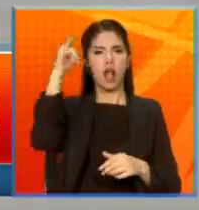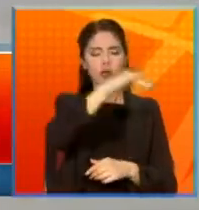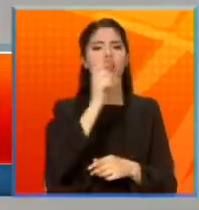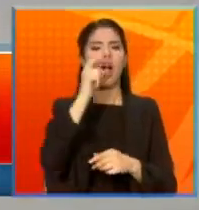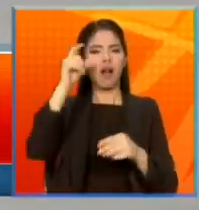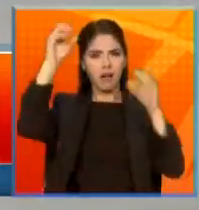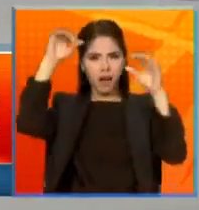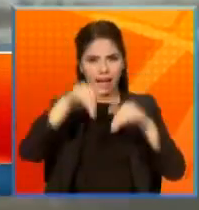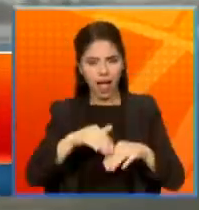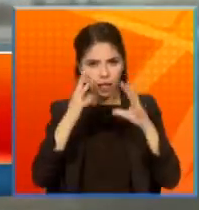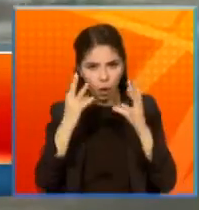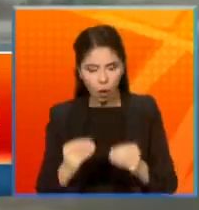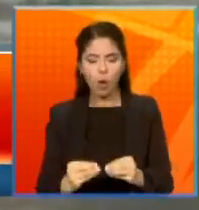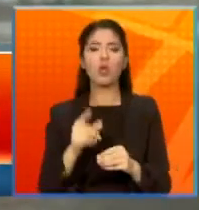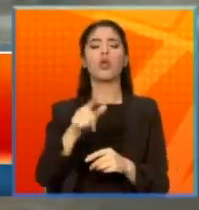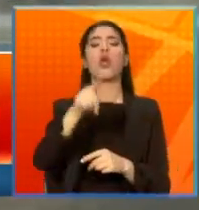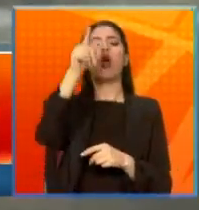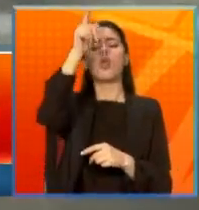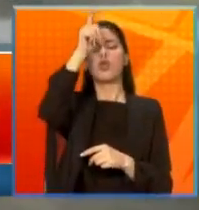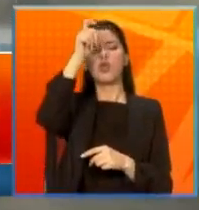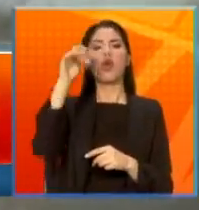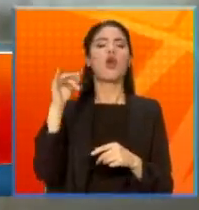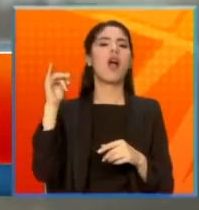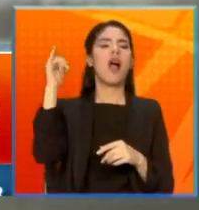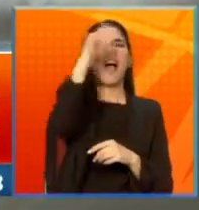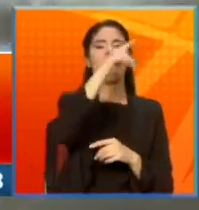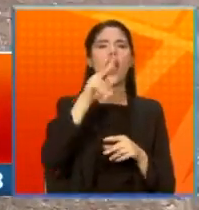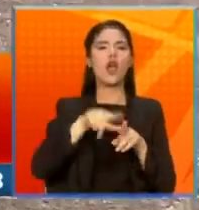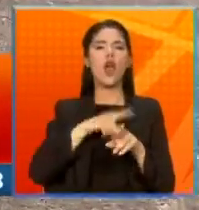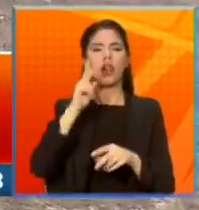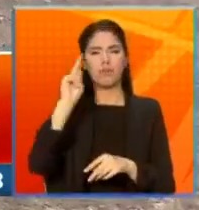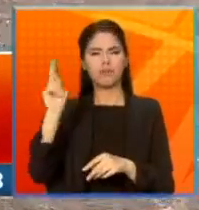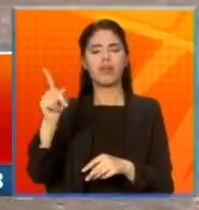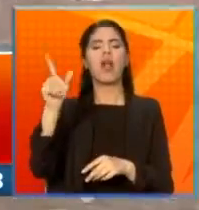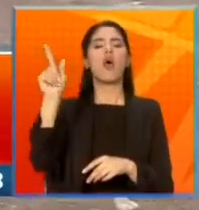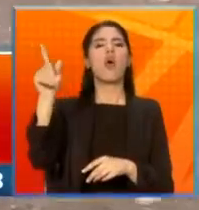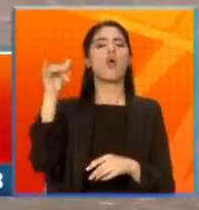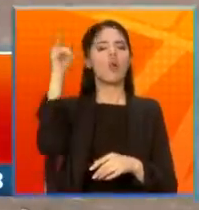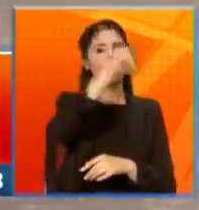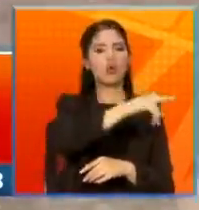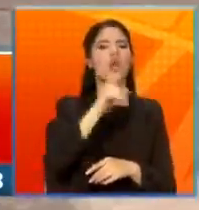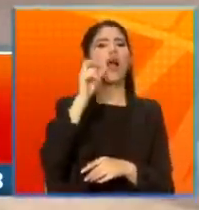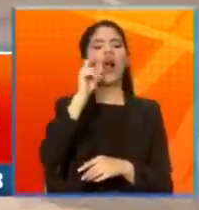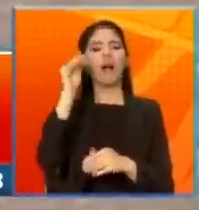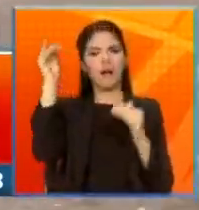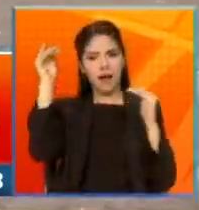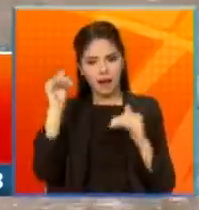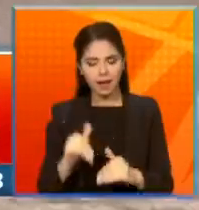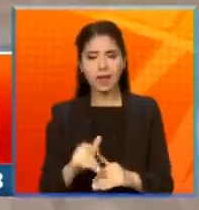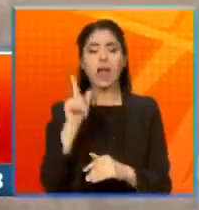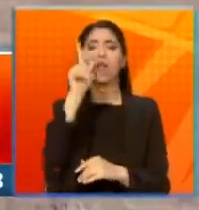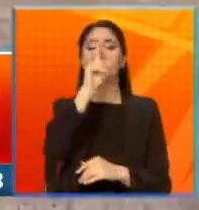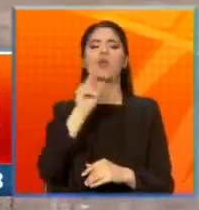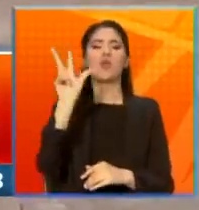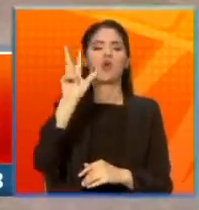Ankara'ya getirildi. Türk Hava Yolları'na ait uçak Esenboğa Havalimanı'na indi. Tahran'dan gelen uçakta 132 yolcu bulunuyordu ve